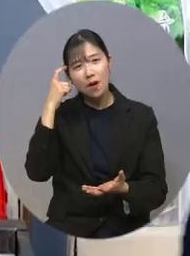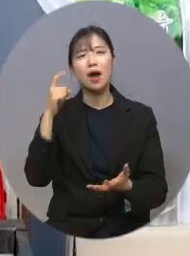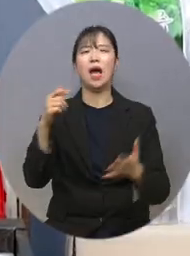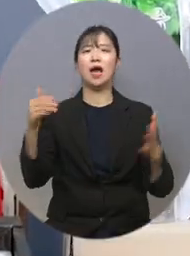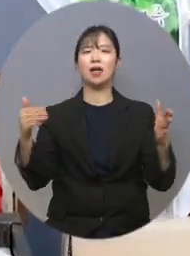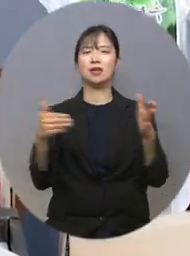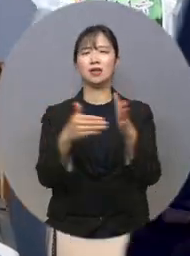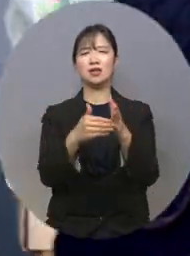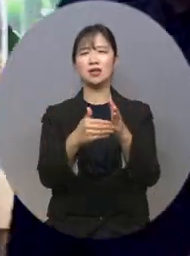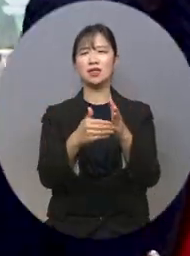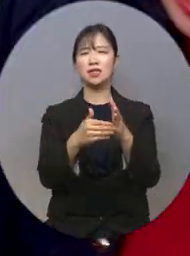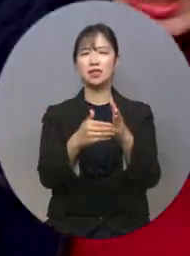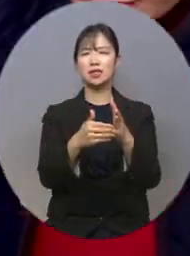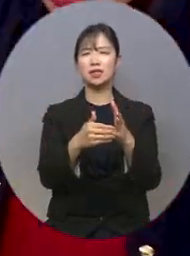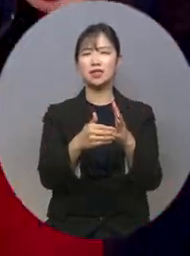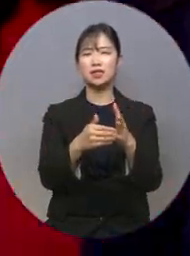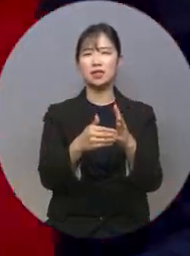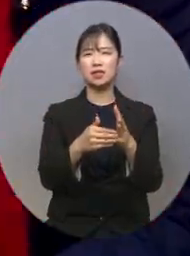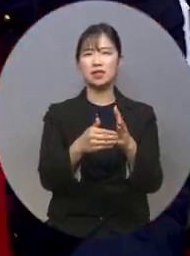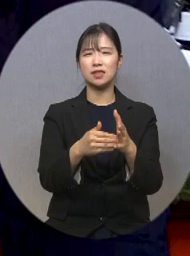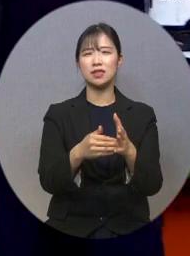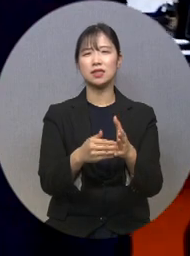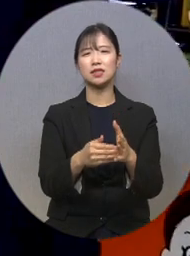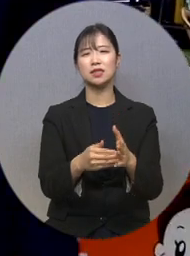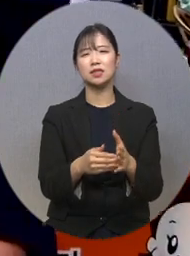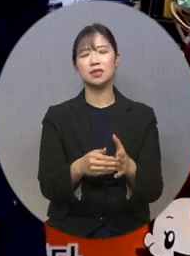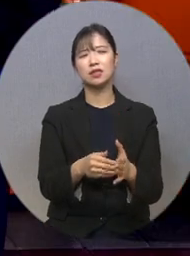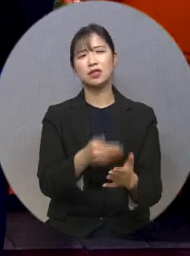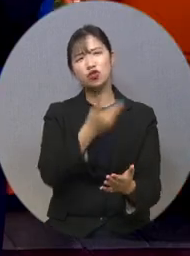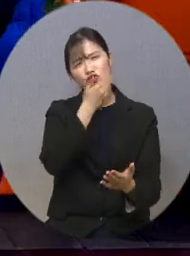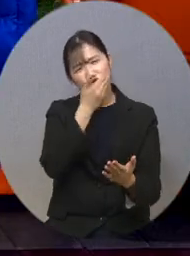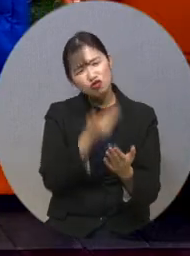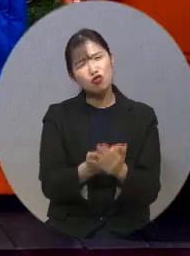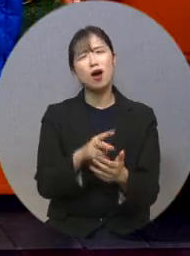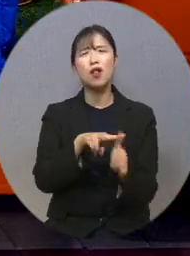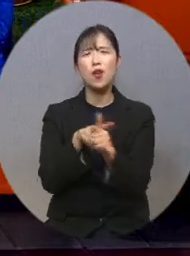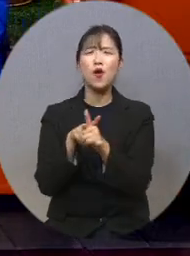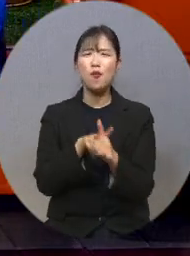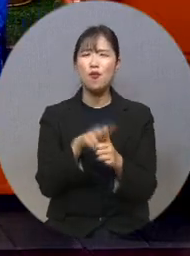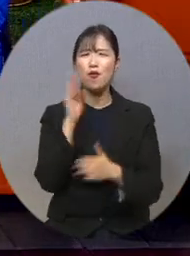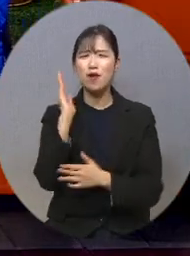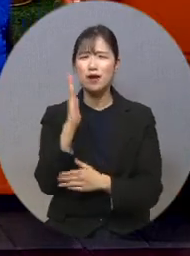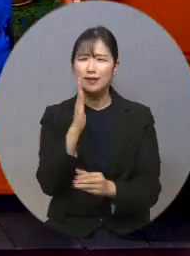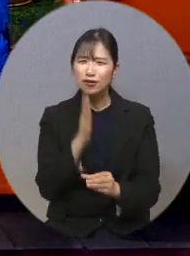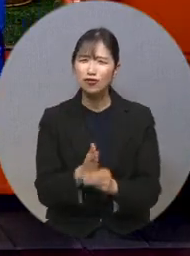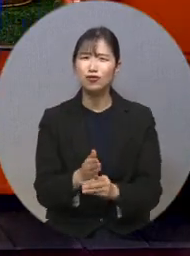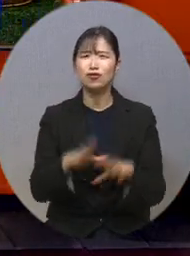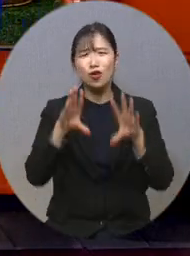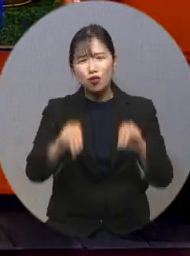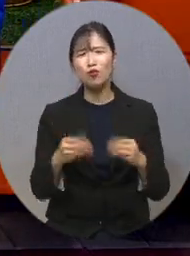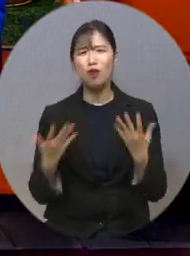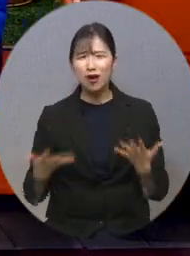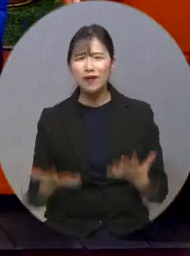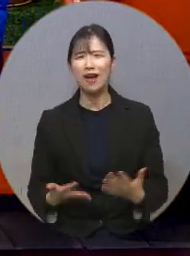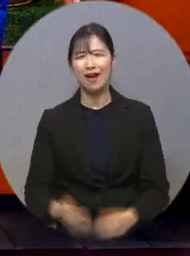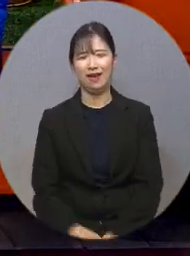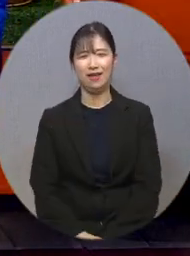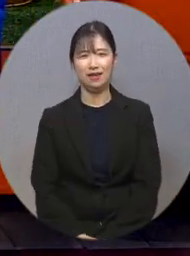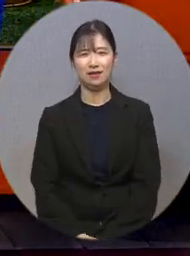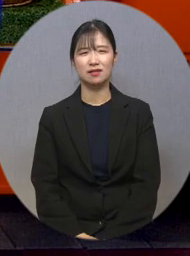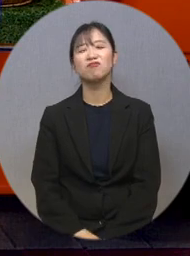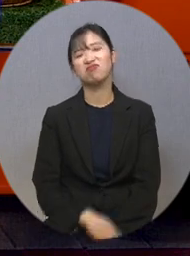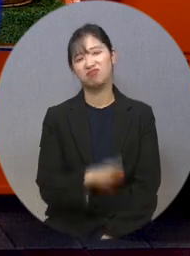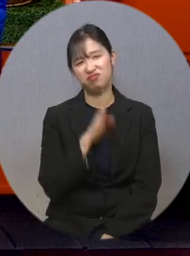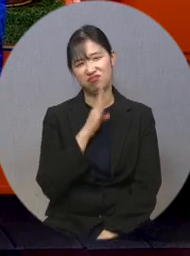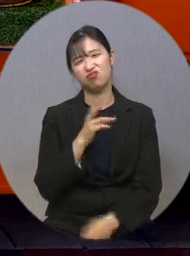여기까지! 아니 중요하네. 중요한 거에 쫙 정보를 알려드리려는데 스톱해 보면 아 그러니까요